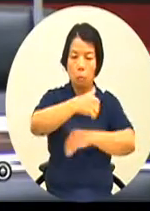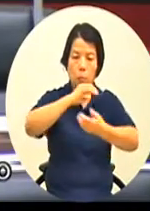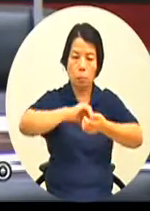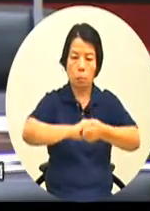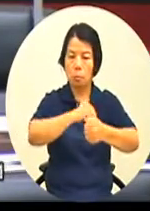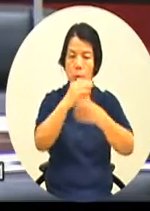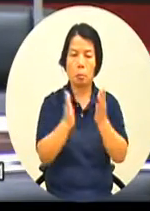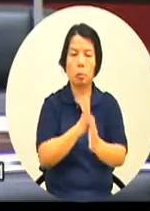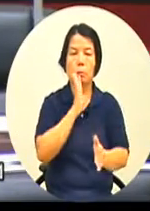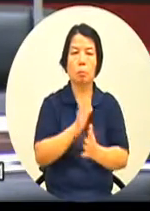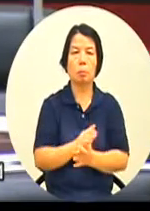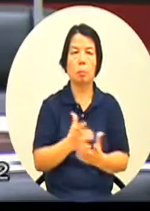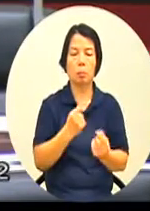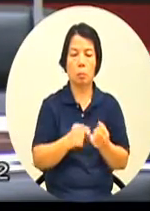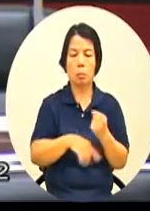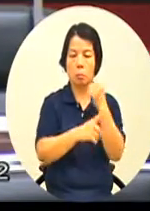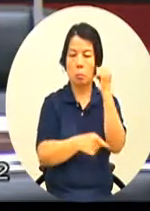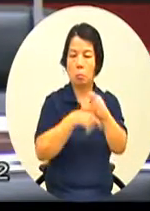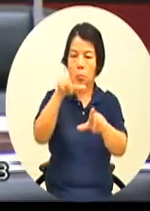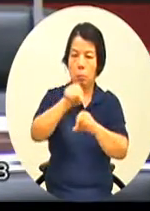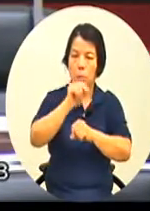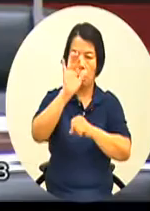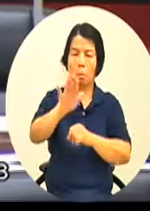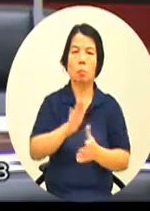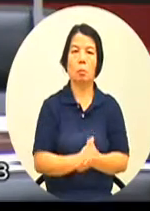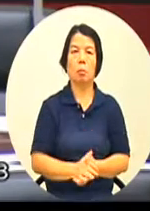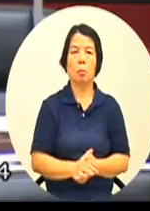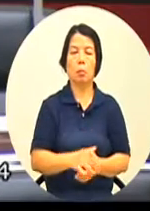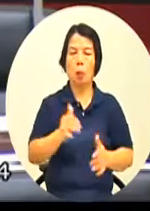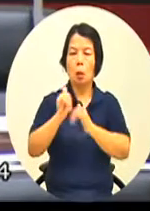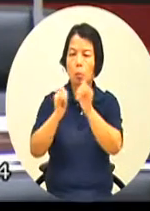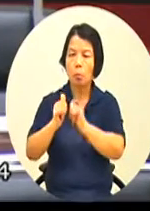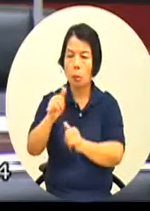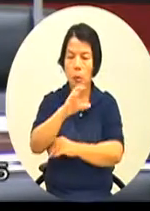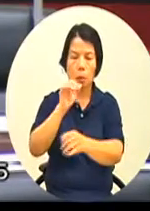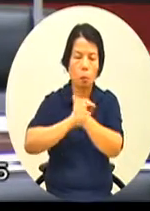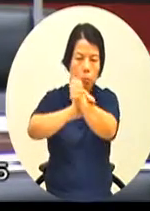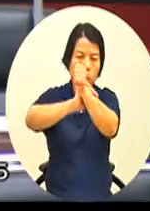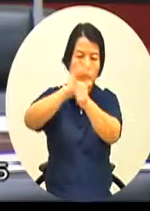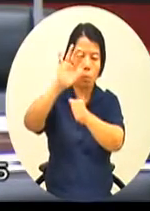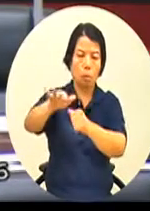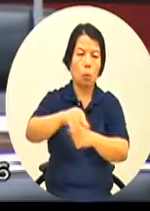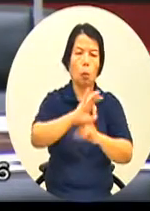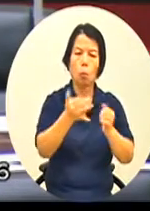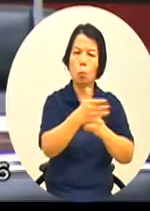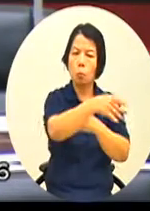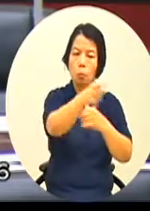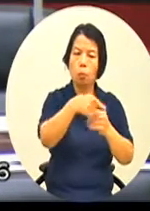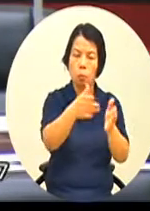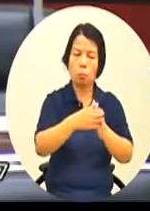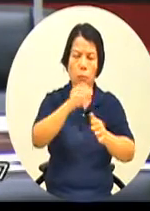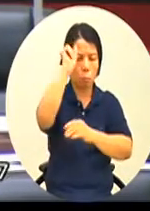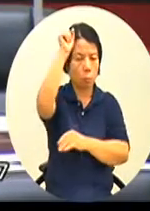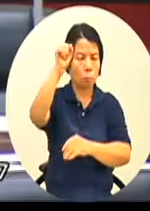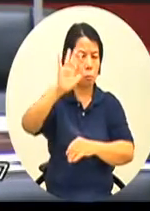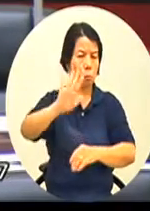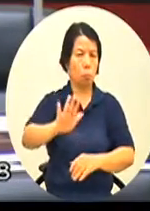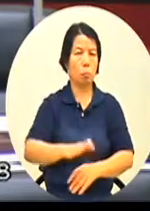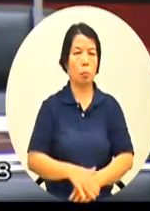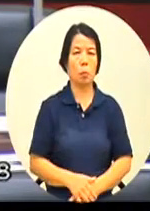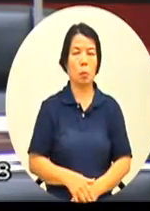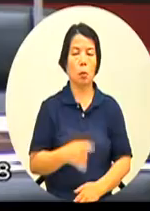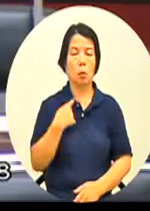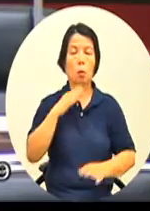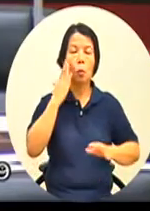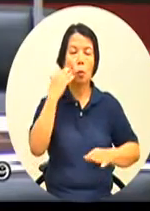多数民众支持，啊，还有那么多抗议事件呢？所以我们来思考，你如